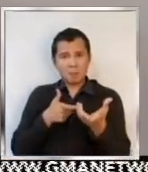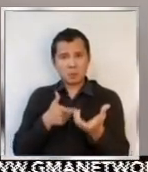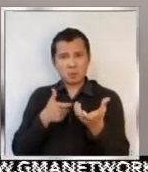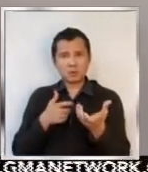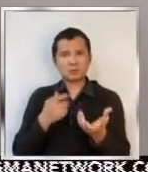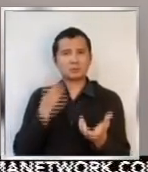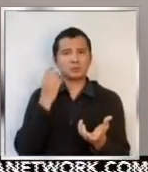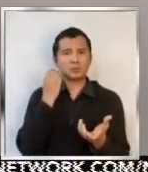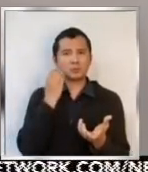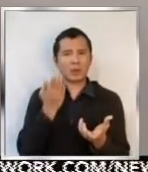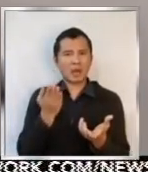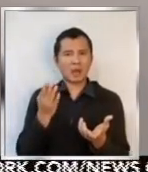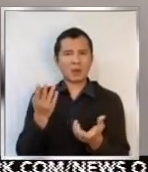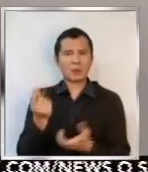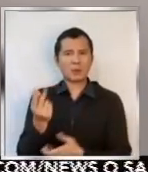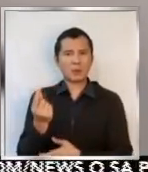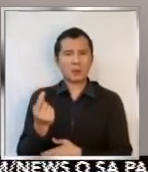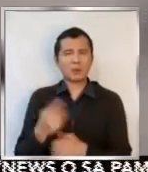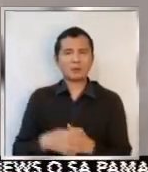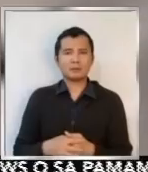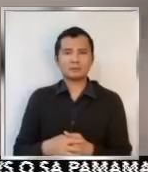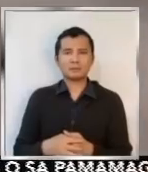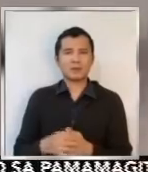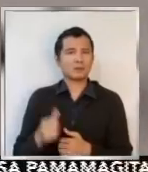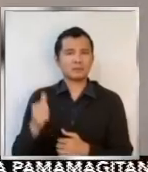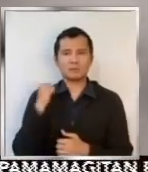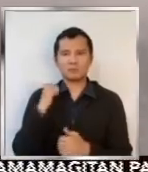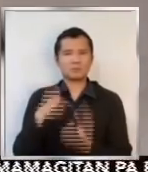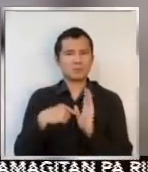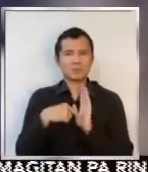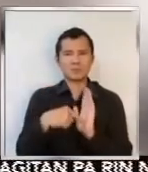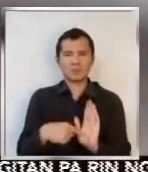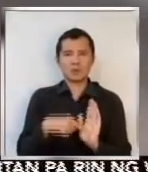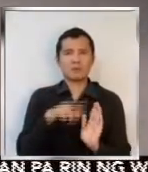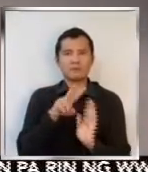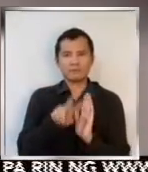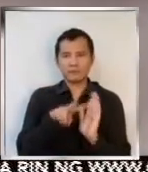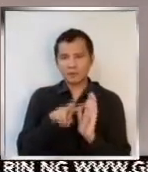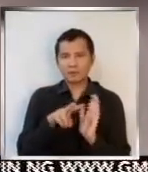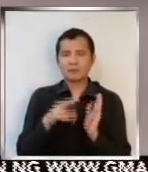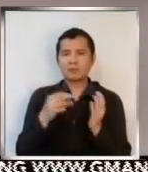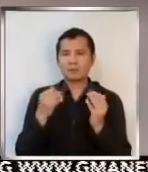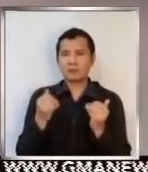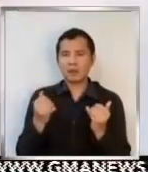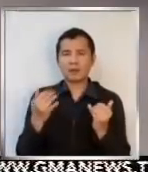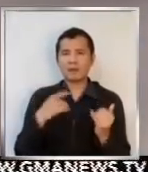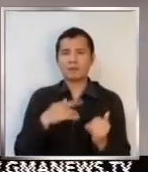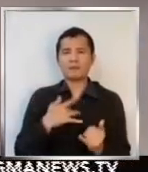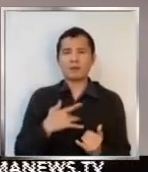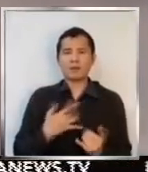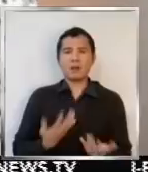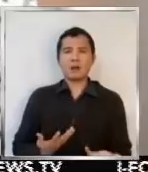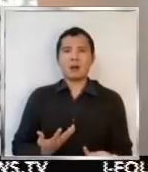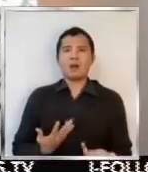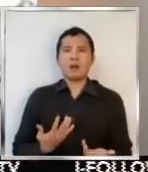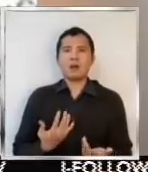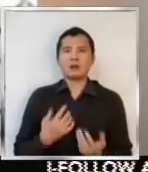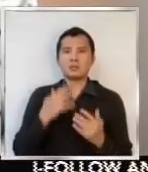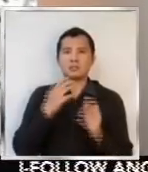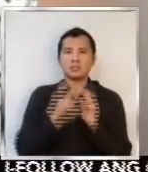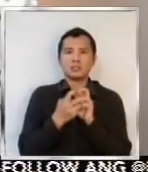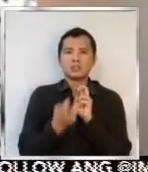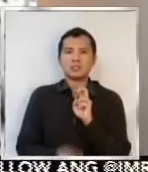Sadyang hindi namin ipapakita ng buo ang videong lubos na nakakabagabag. Ang pagkakasabi po sa amin ng testigo